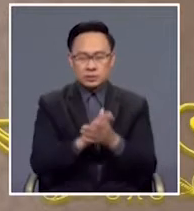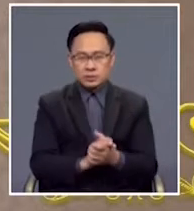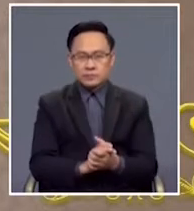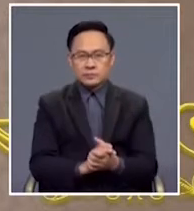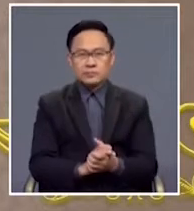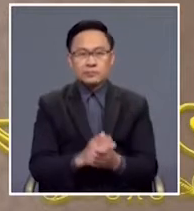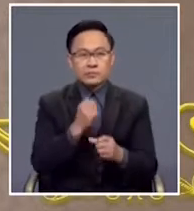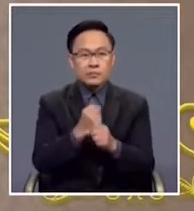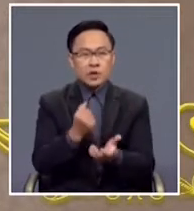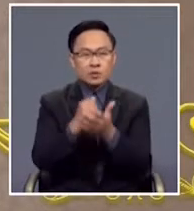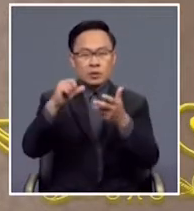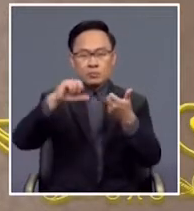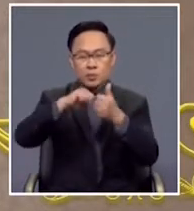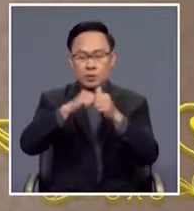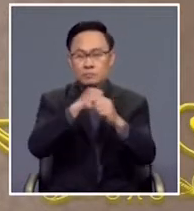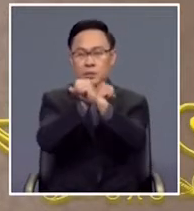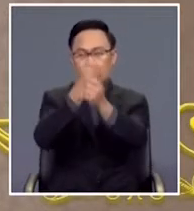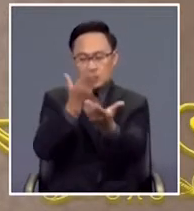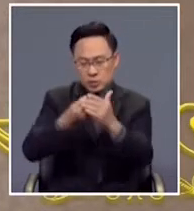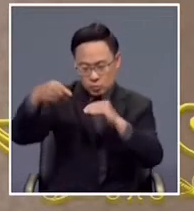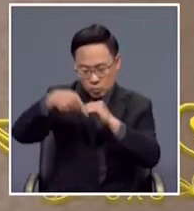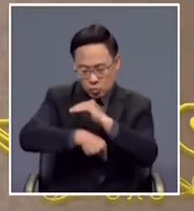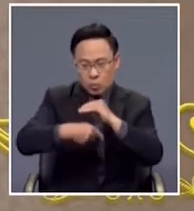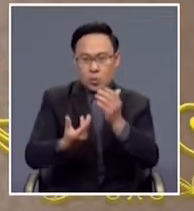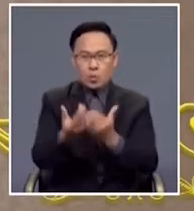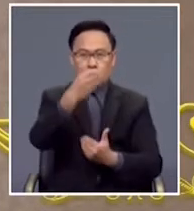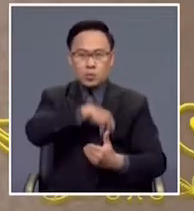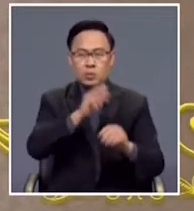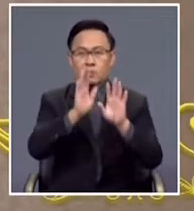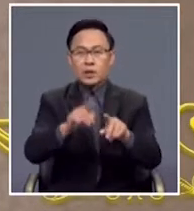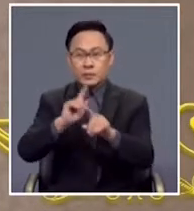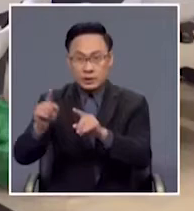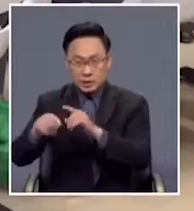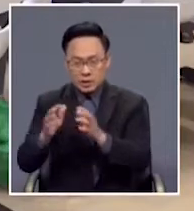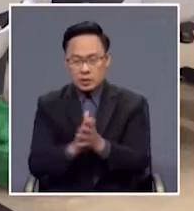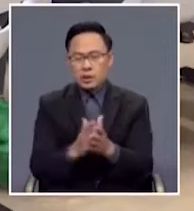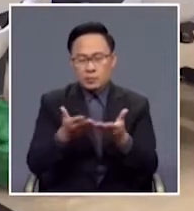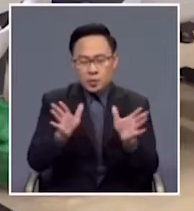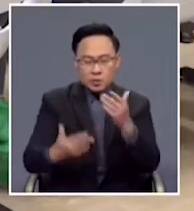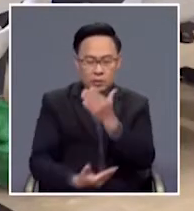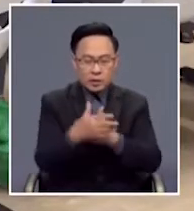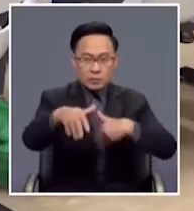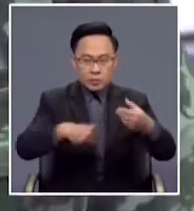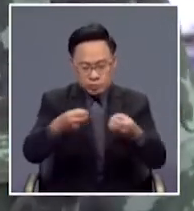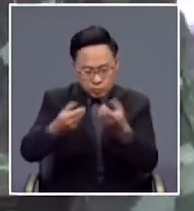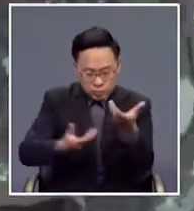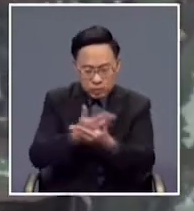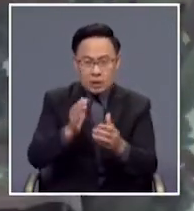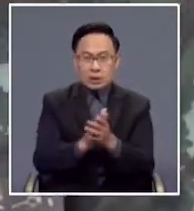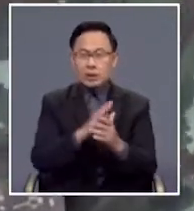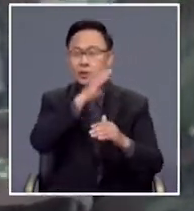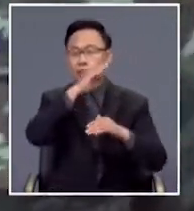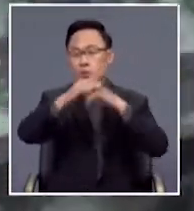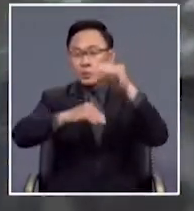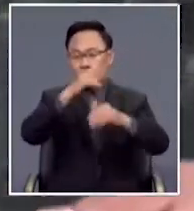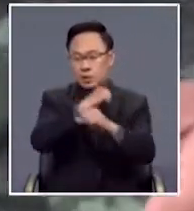พื่อลดความเสียหายจากการคอร์รัปชันและเน้นการมีส่วนร่วมเป็นต้นทั้งนี้การพัฒนาใดๆก็ตามหากบ่งพร่องในการ